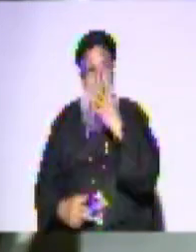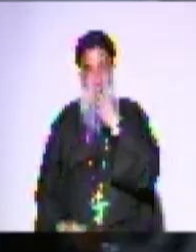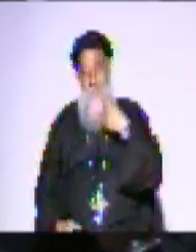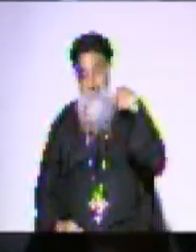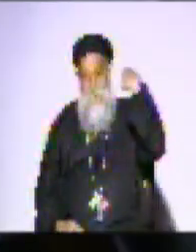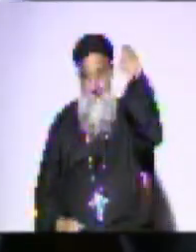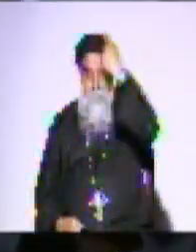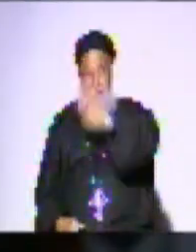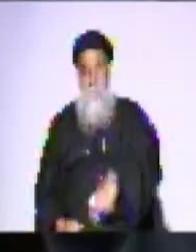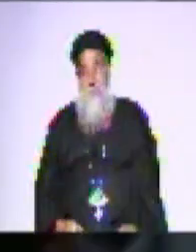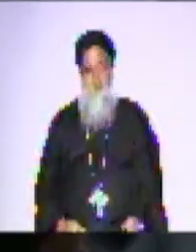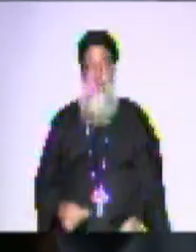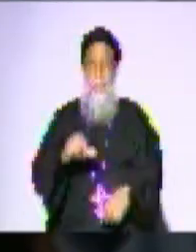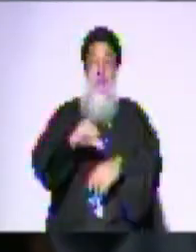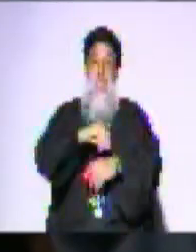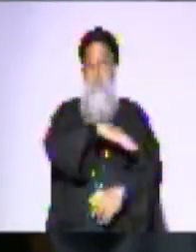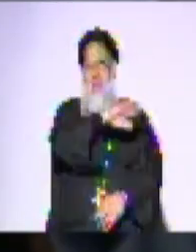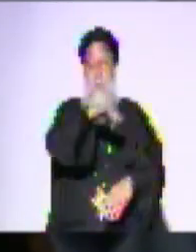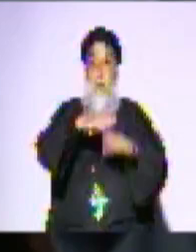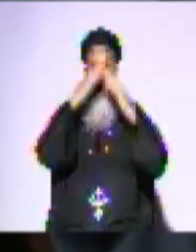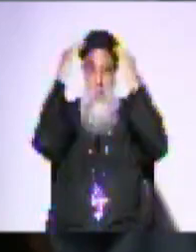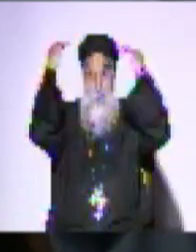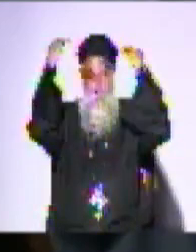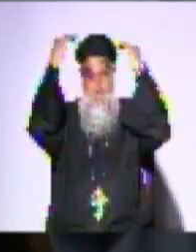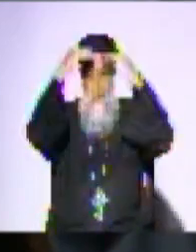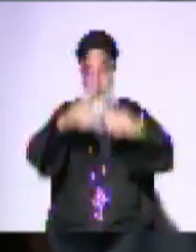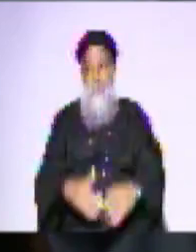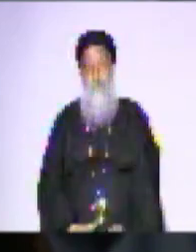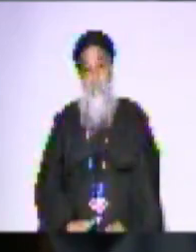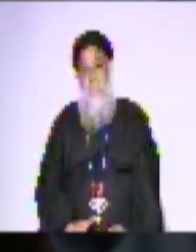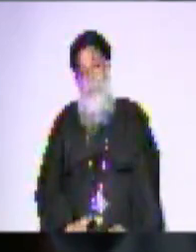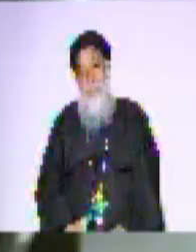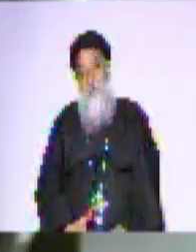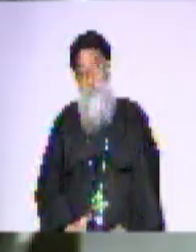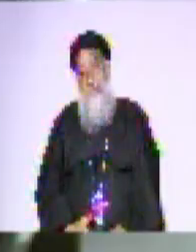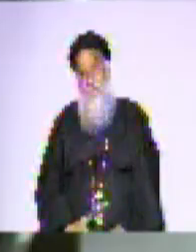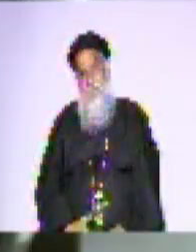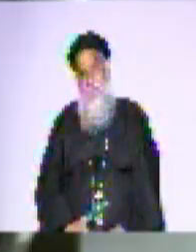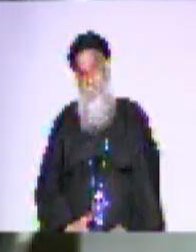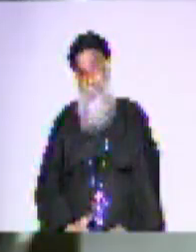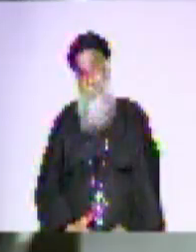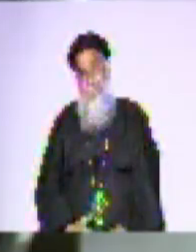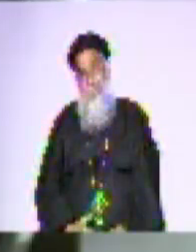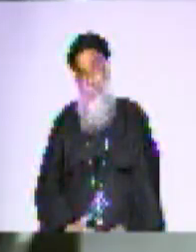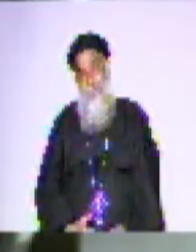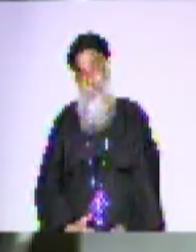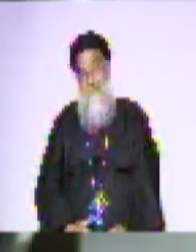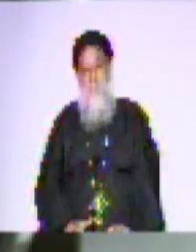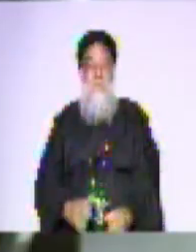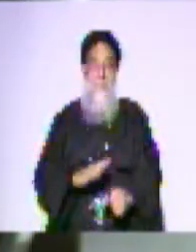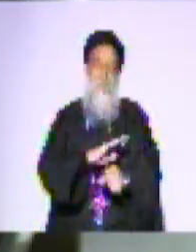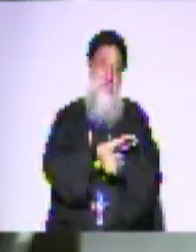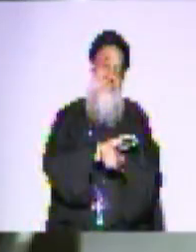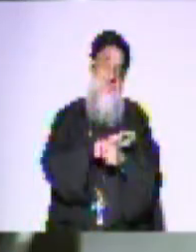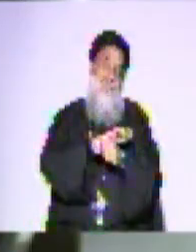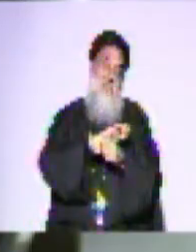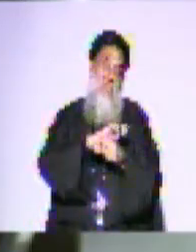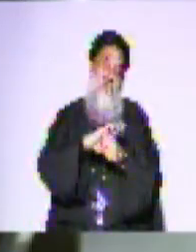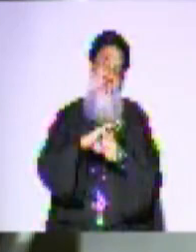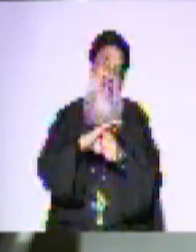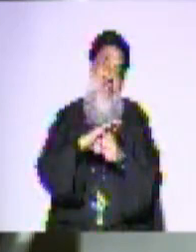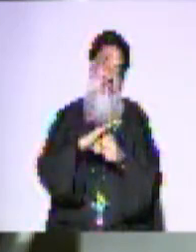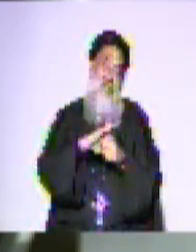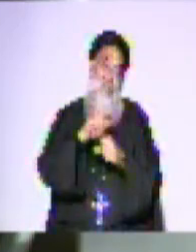يعني كل المكان كله يعتبر سماء. أصل هي مركزة على الهيكل، فاكرة الهيكل اللي